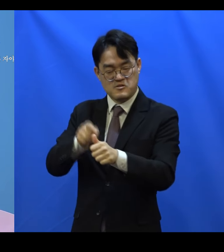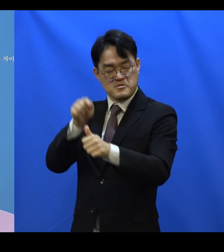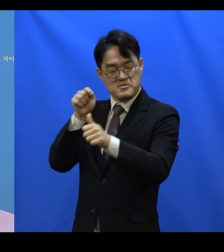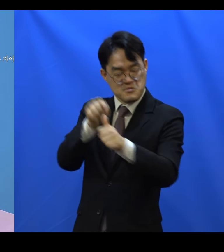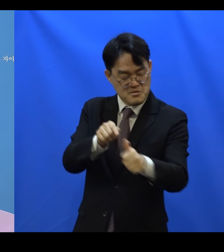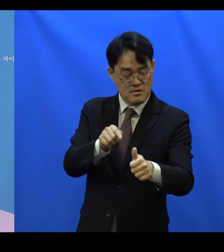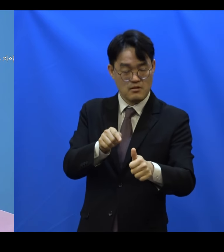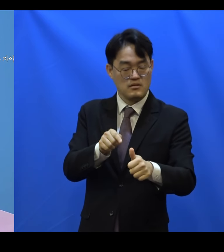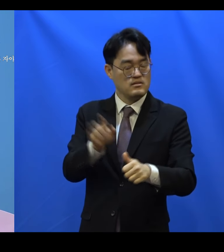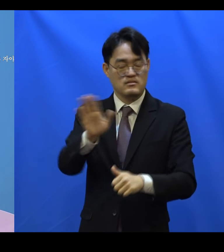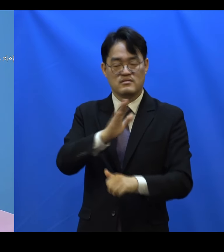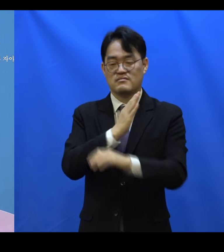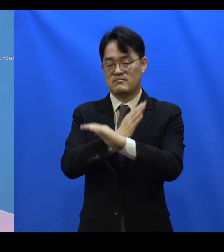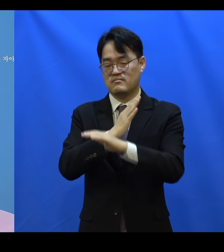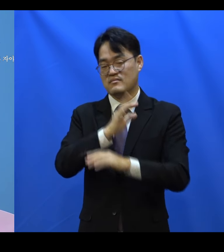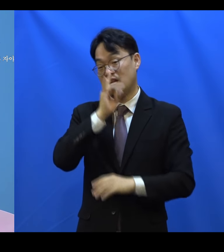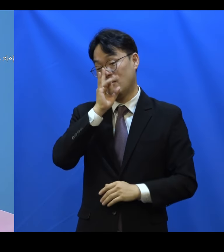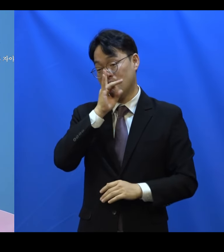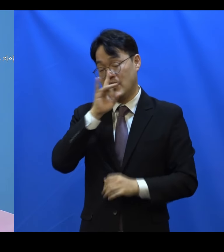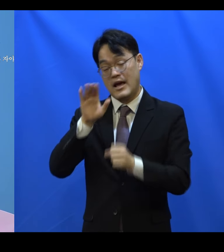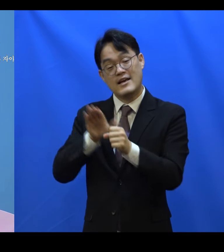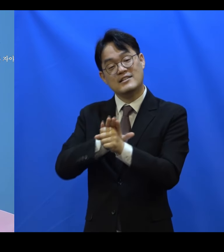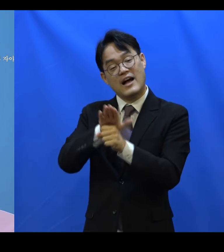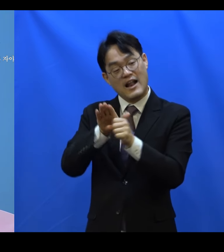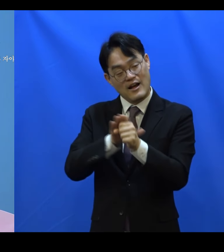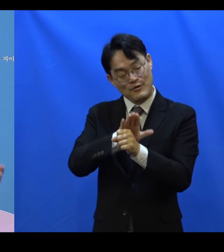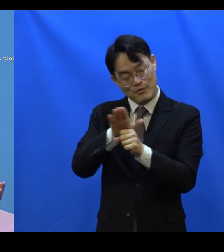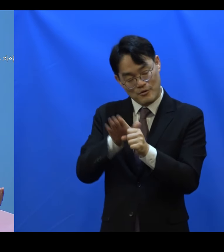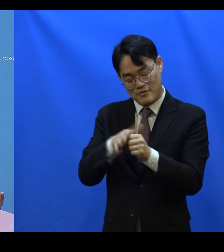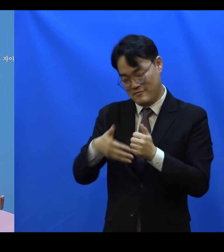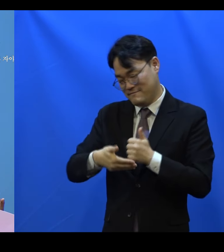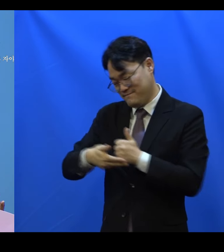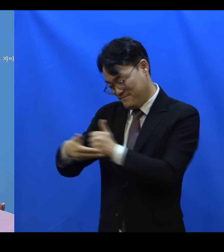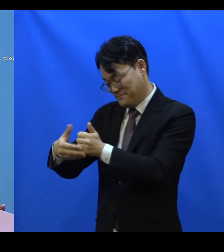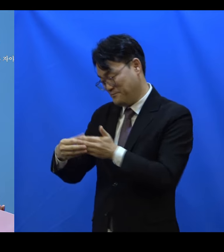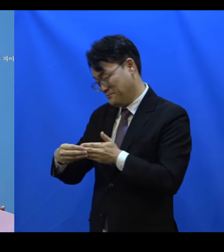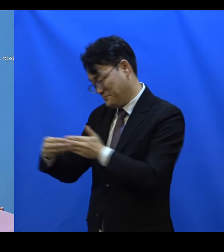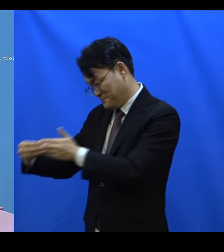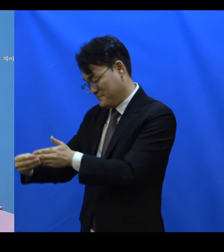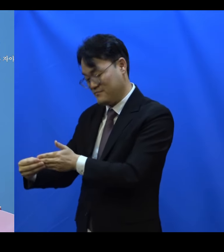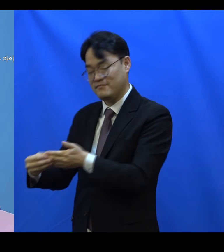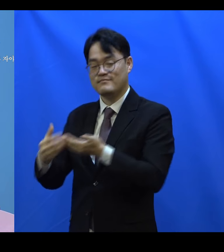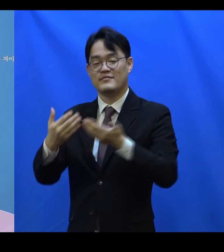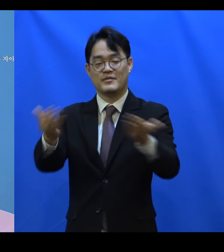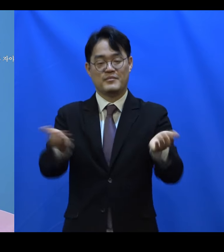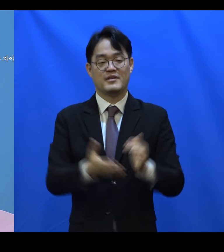나를 이끌어 주십니다. 여러분, 잔치집으로의 초대, 구원은 잔치집이에요.